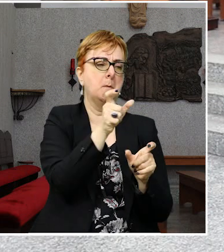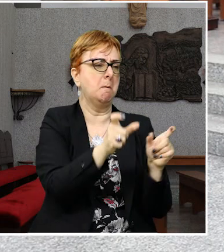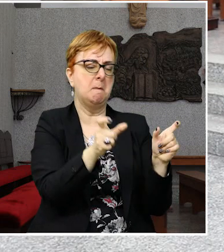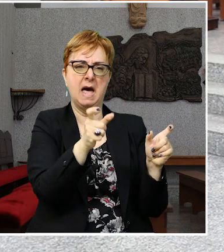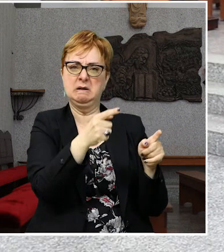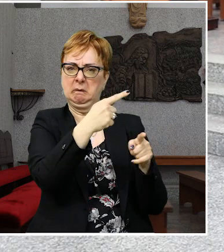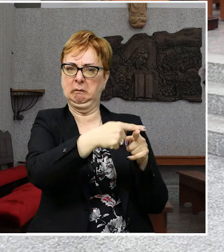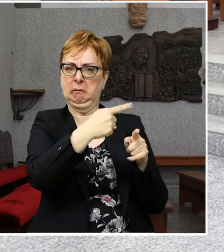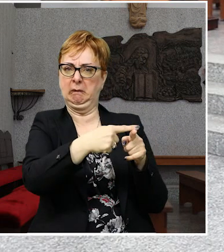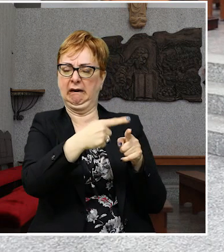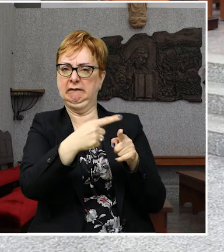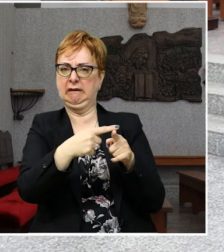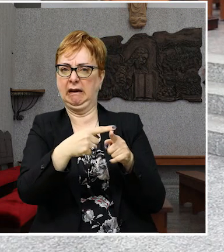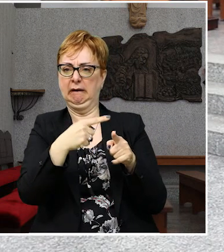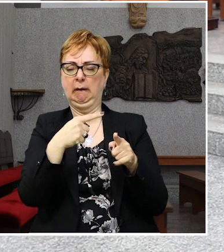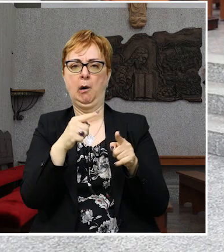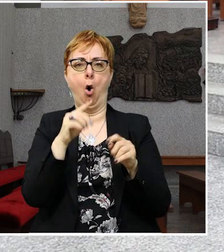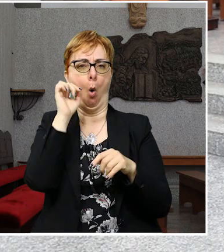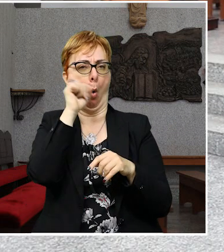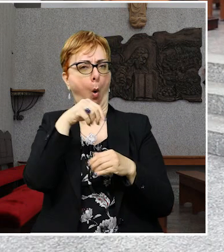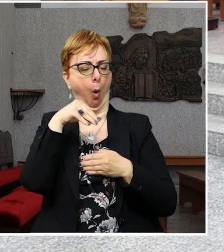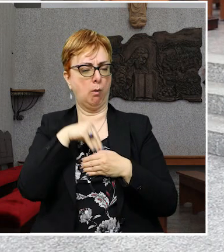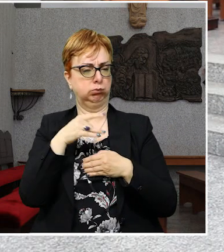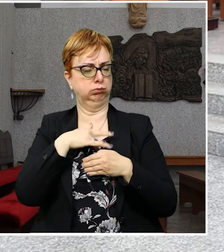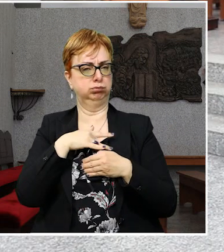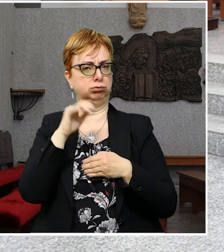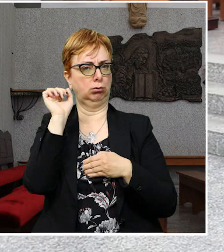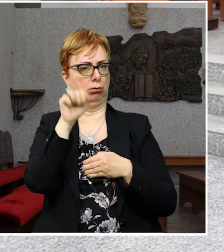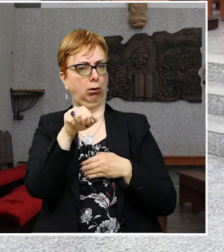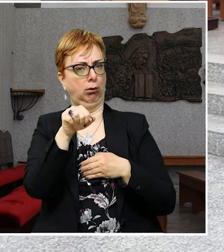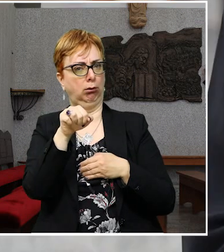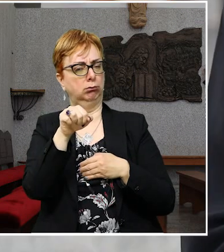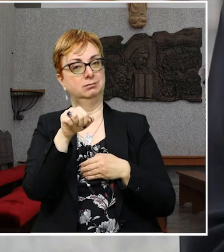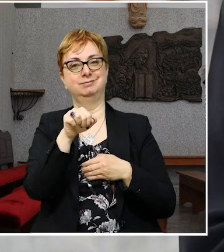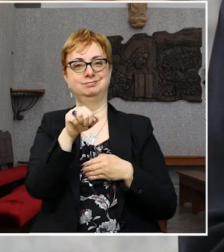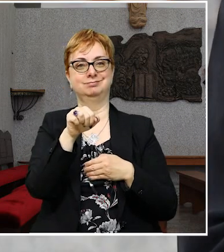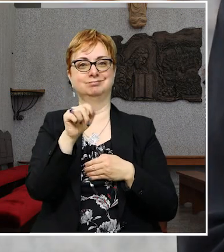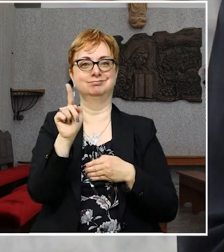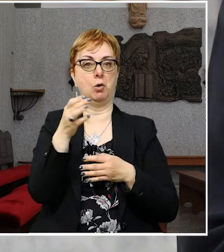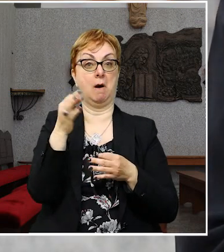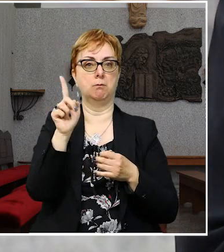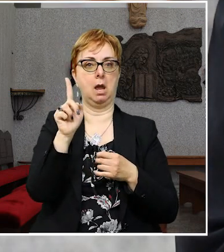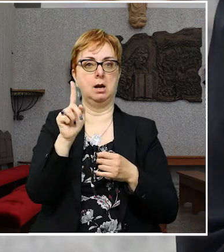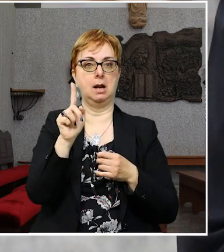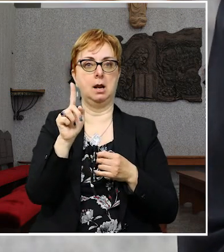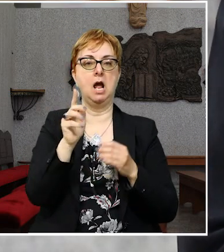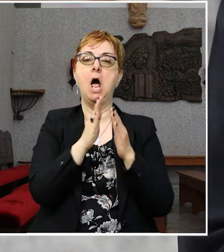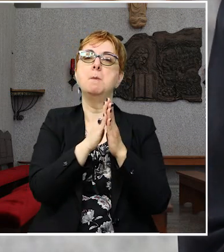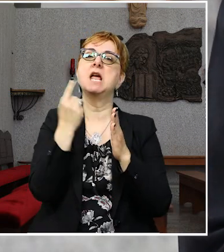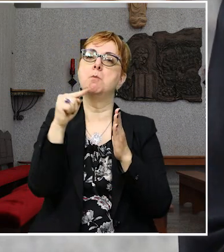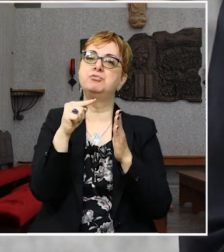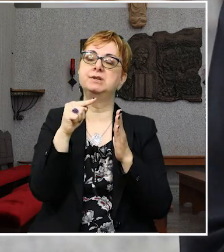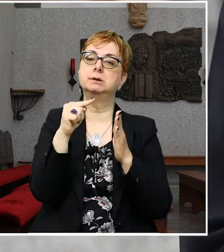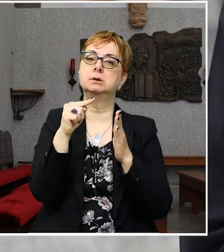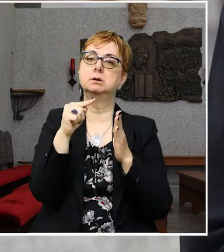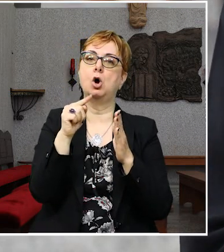sugli altri, hai rancore dentro, hai odio contro gli altri, questo tipo di preghiera è